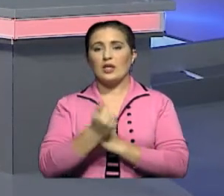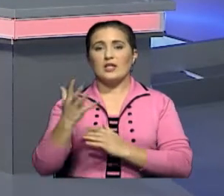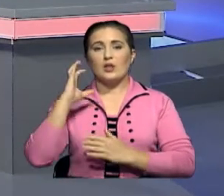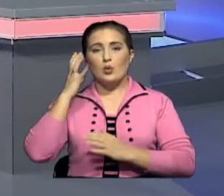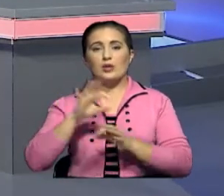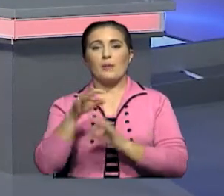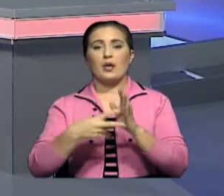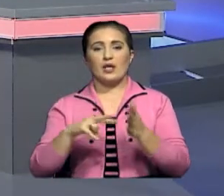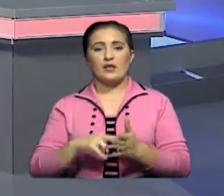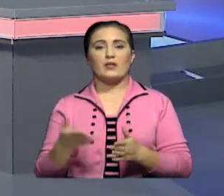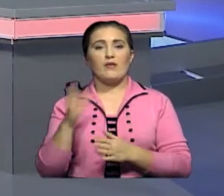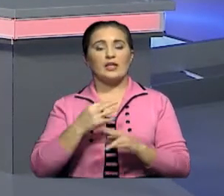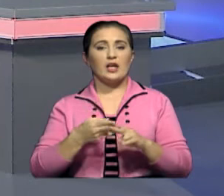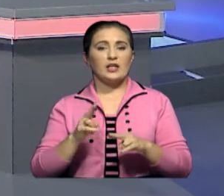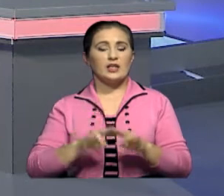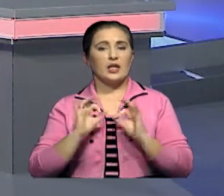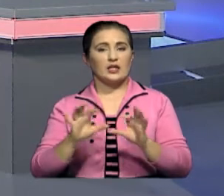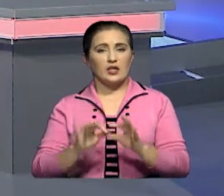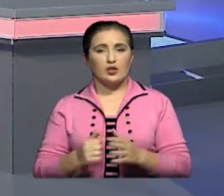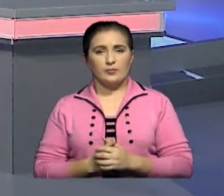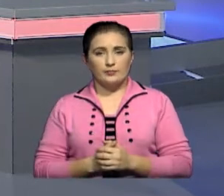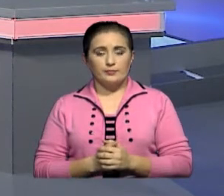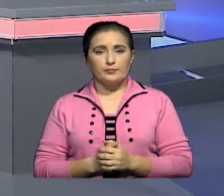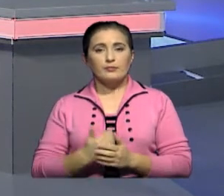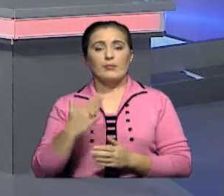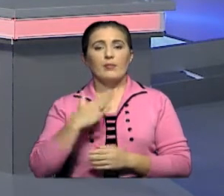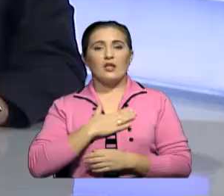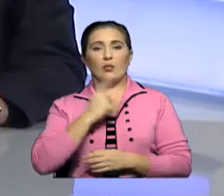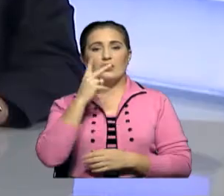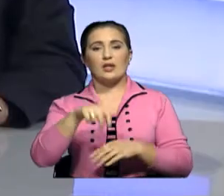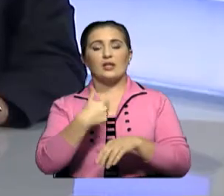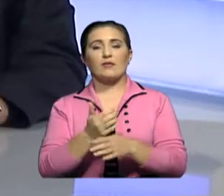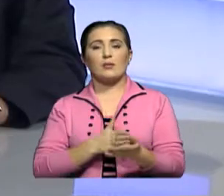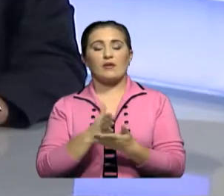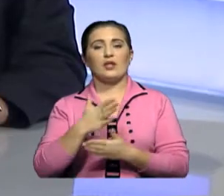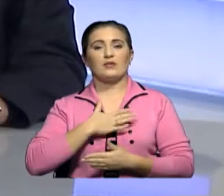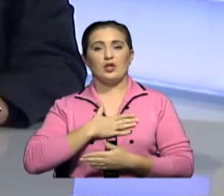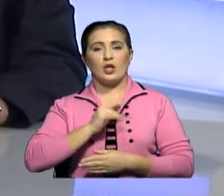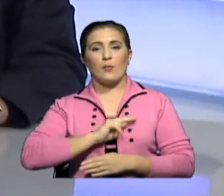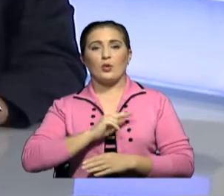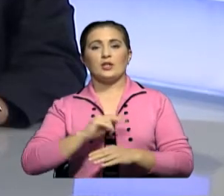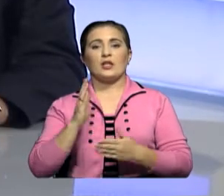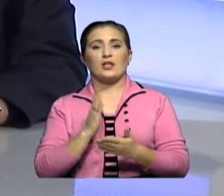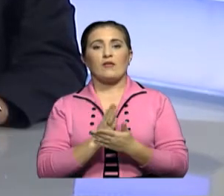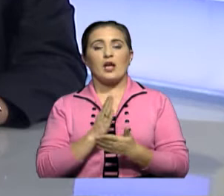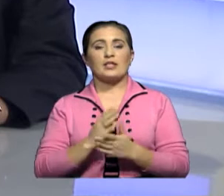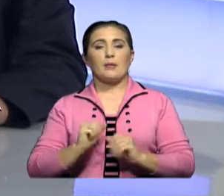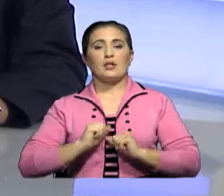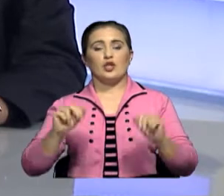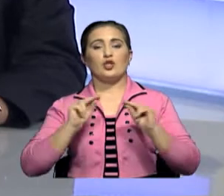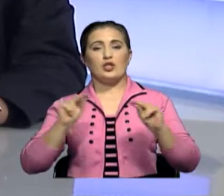проектов давайте о них расскажем на мой взгляд главным направлением в нашей работе является патриотическое воспитание молодежи